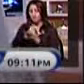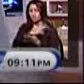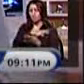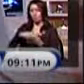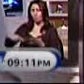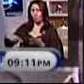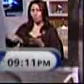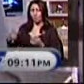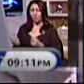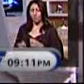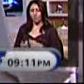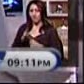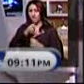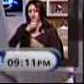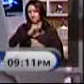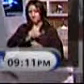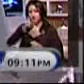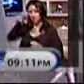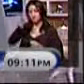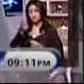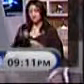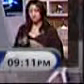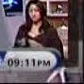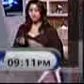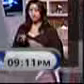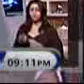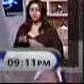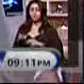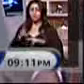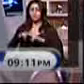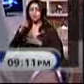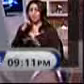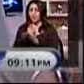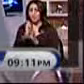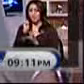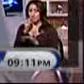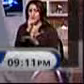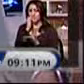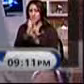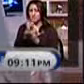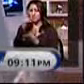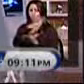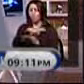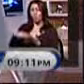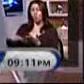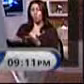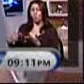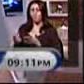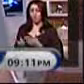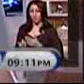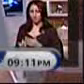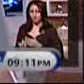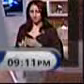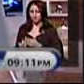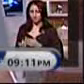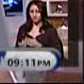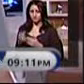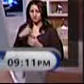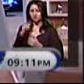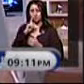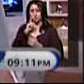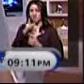دافع الضرائب الفرنسي اللي هو بيقبض، قال لي كده اللي هو بيقبض ساركوزي. وبالتالي انا ضد